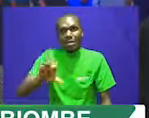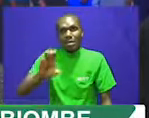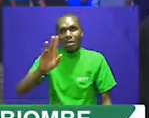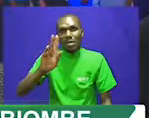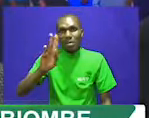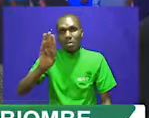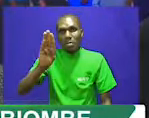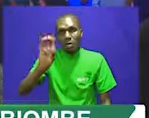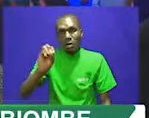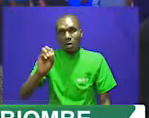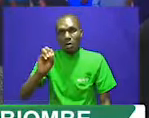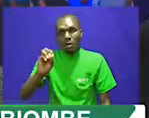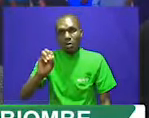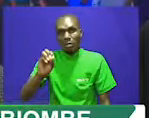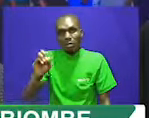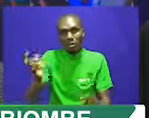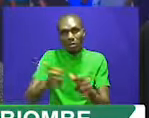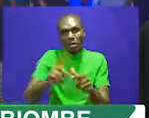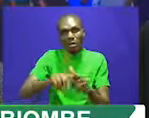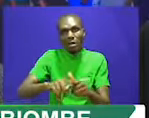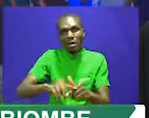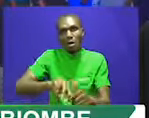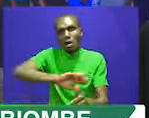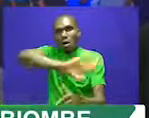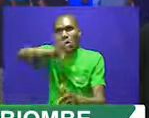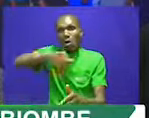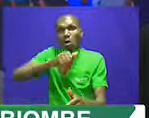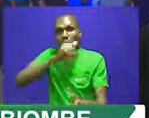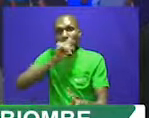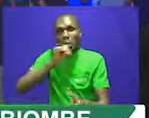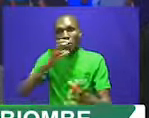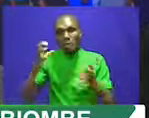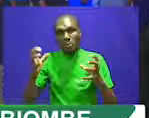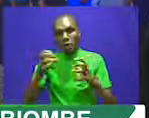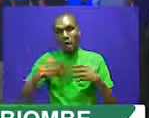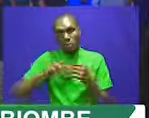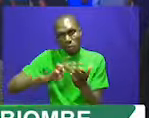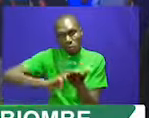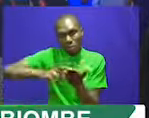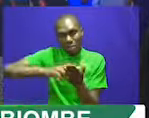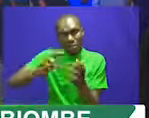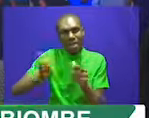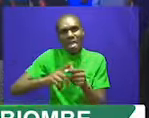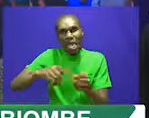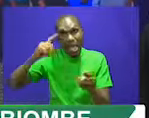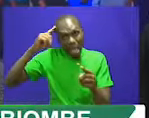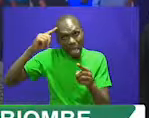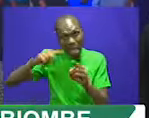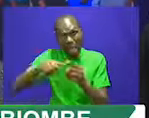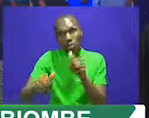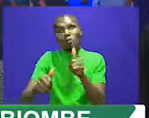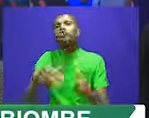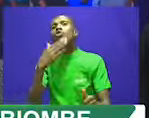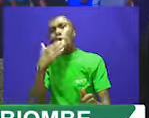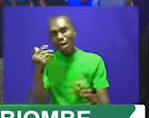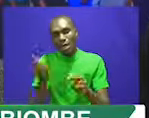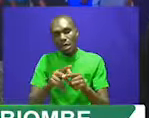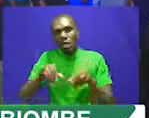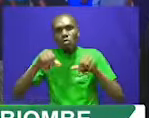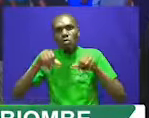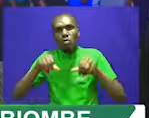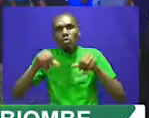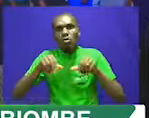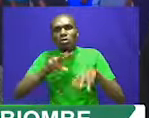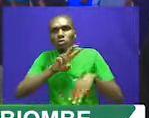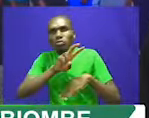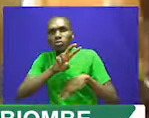based organizations. Na chie ni jiyo chiyo siyanyari kwa batu kwa liki. Anene kirenge kenene tubangi tengelinga tuendelee kuba ligereli